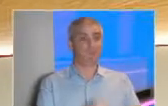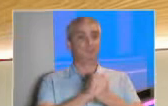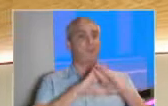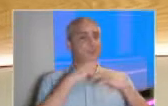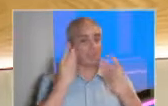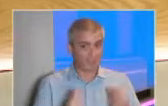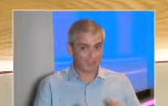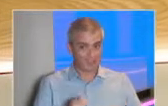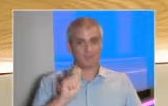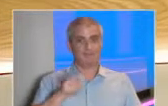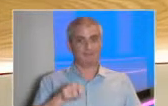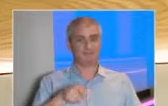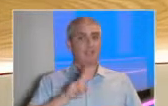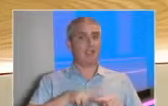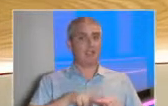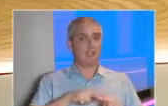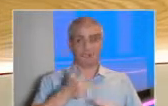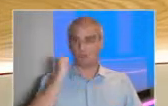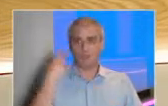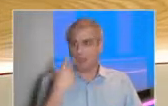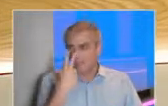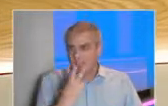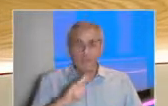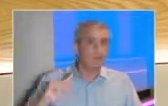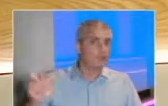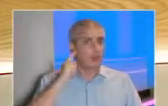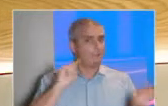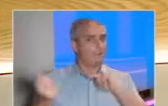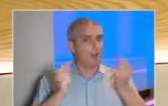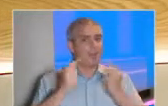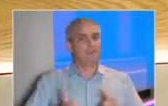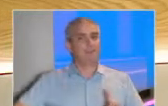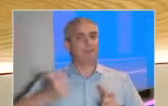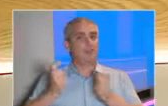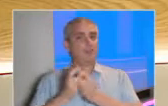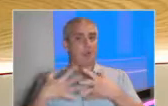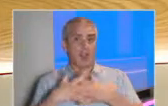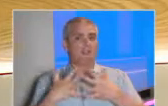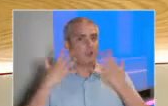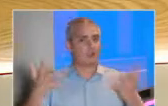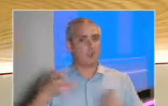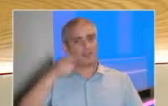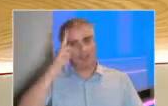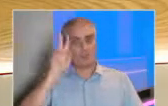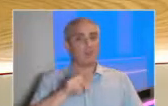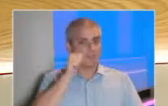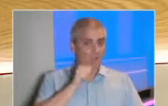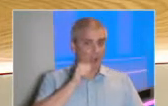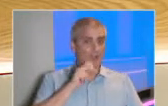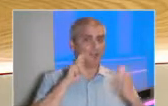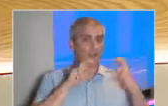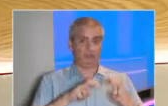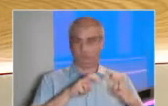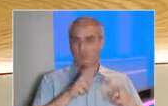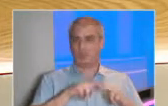טוב, ערב טוב, כנסת. אחרי שאמש היה נדמה כי המחלוקות בין סיעות הקואליציה הגדולות, הליכוד וכחול לבן, מתיישבות